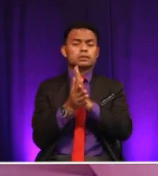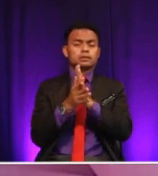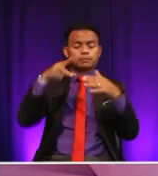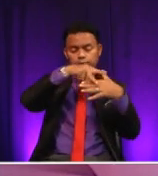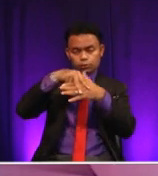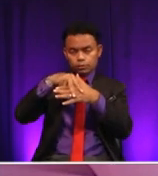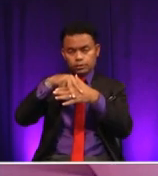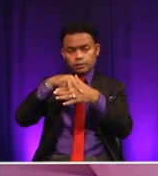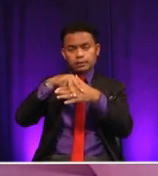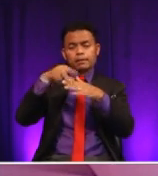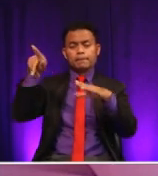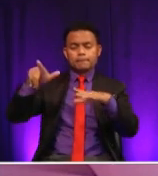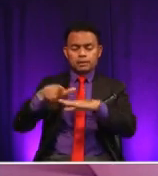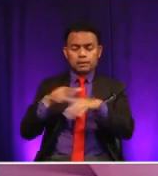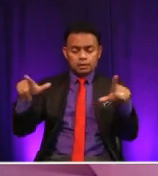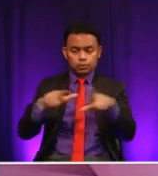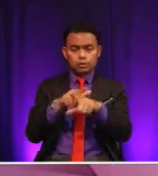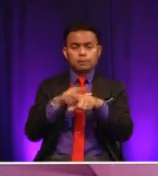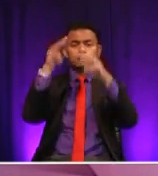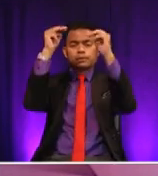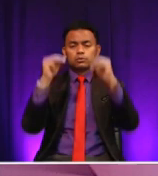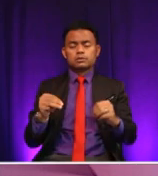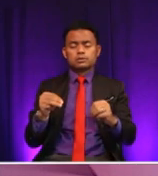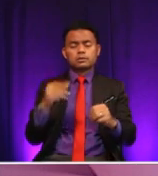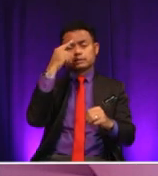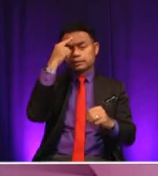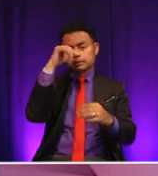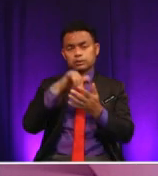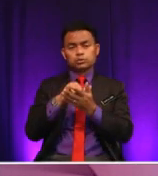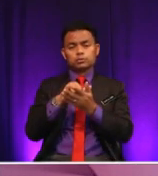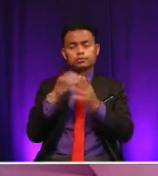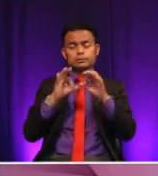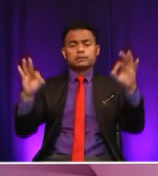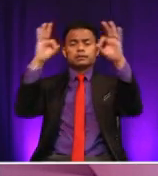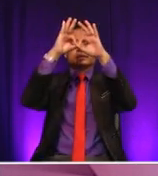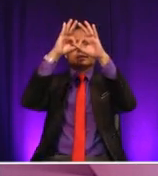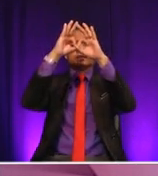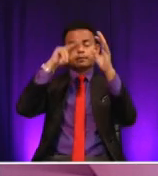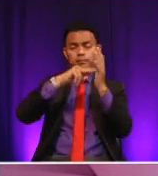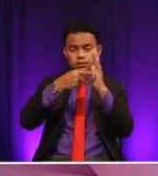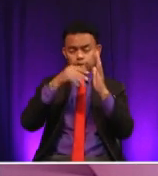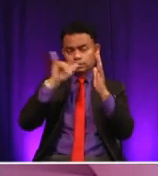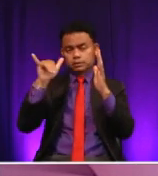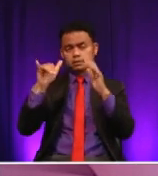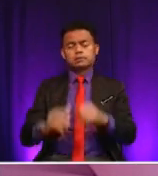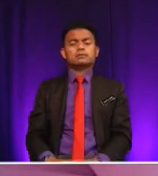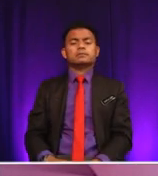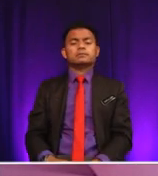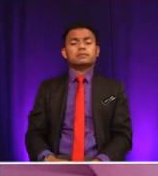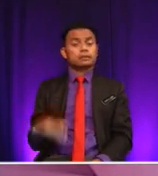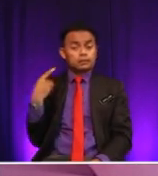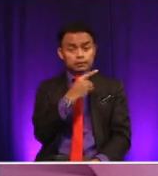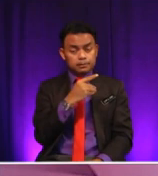perlakuan seseorang manusia itu penting oke itu penting maksudnya kita kena berikan isinya kemudian